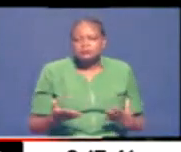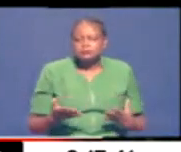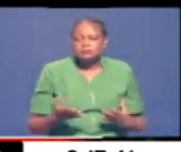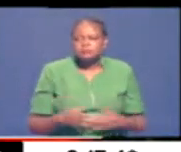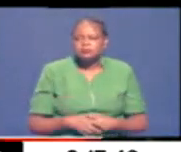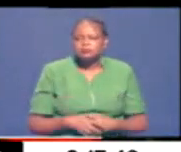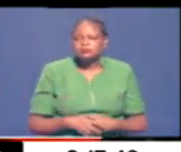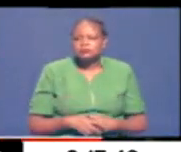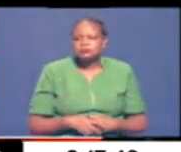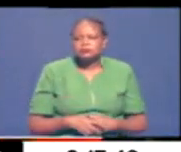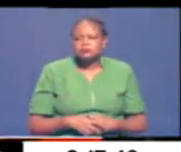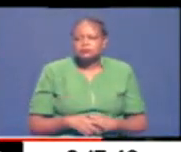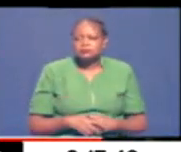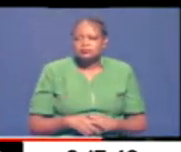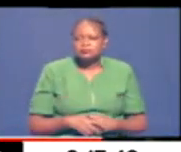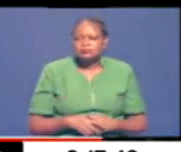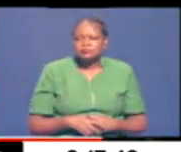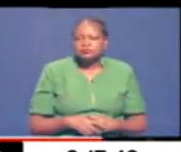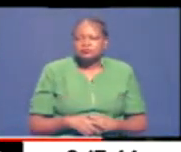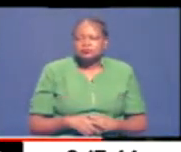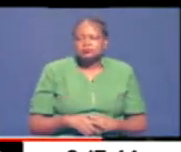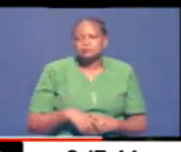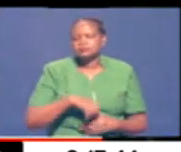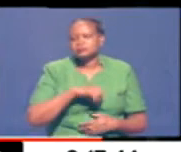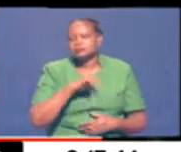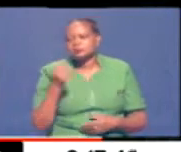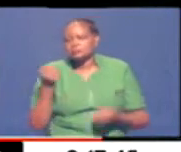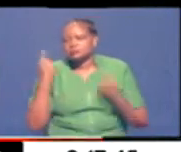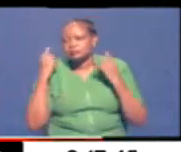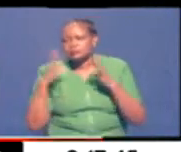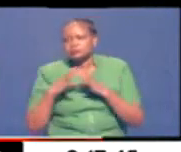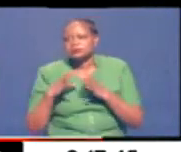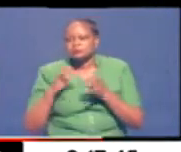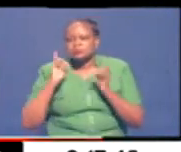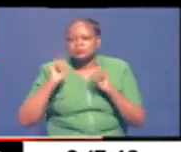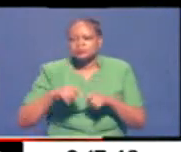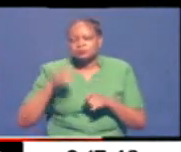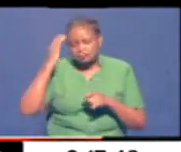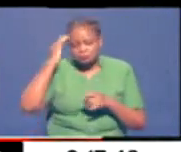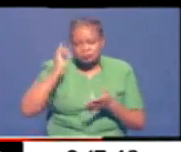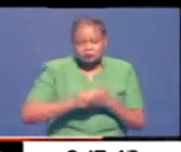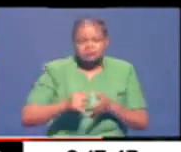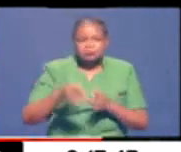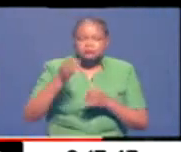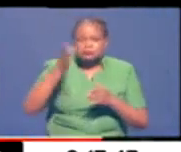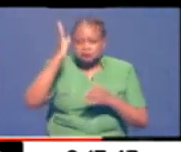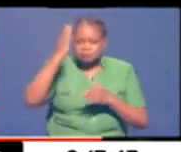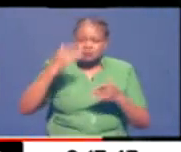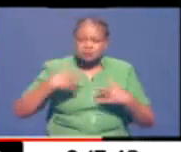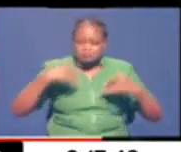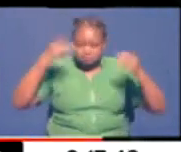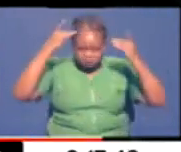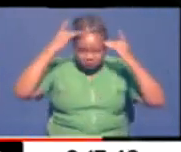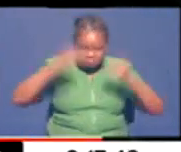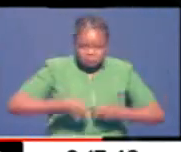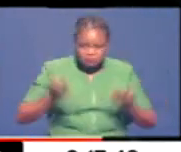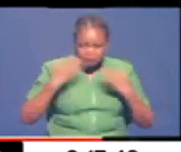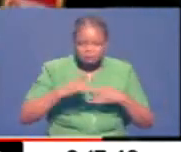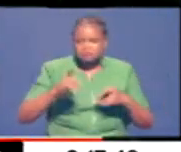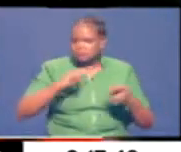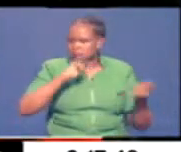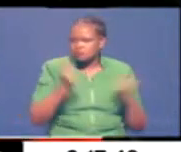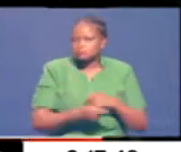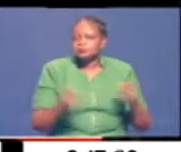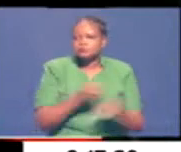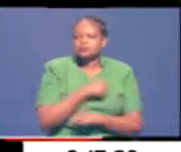hawa jamaa wakieleweke, lazima wajue ya kwamba Mungu ameamua, na chenye Mungu ameamua hakuna anayeweza kusimamisha.